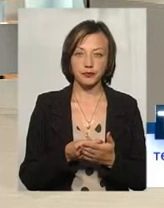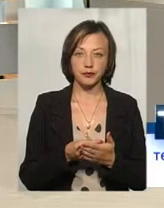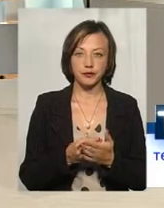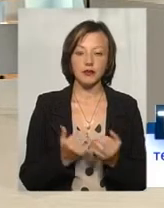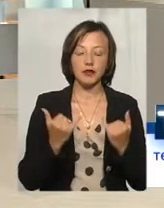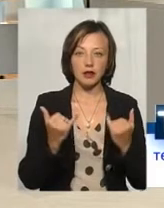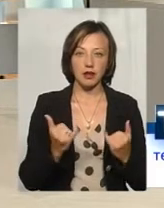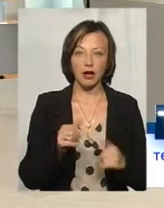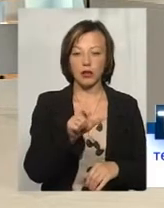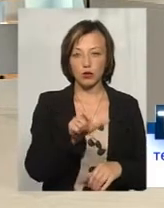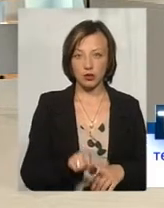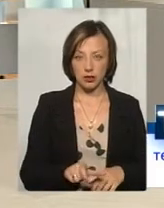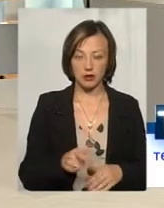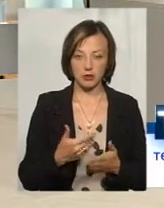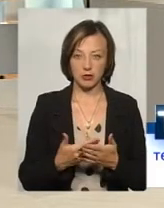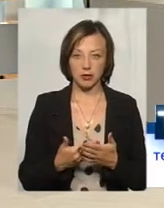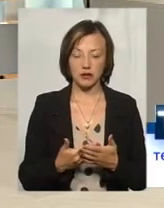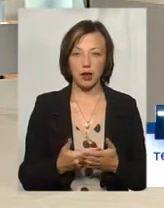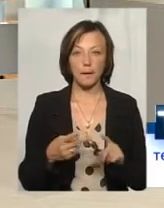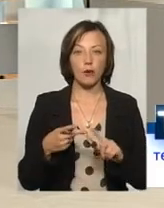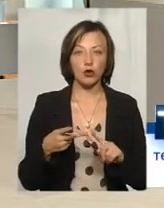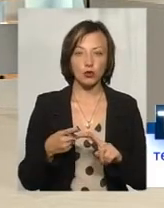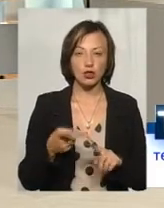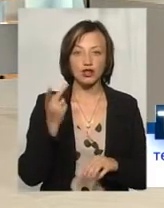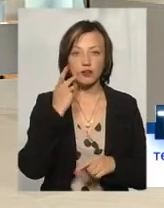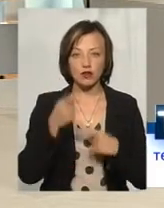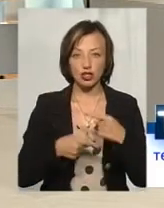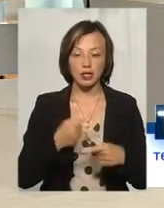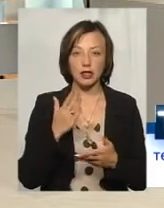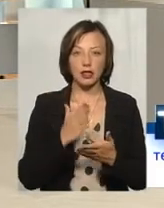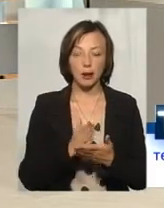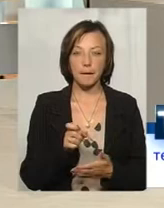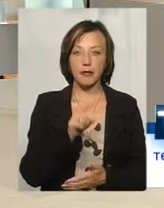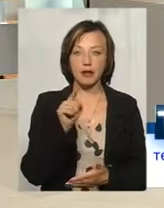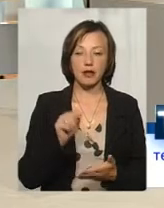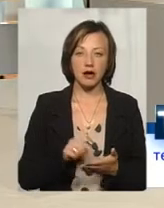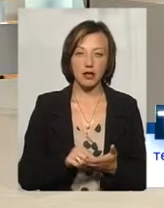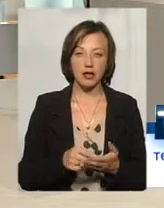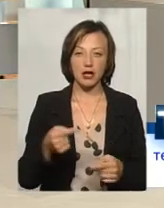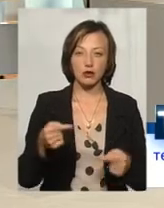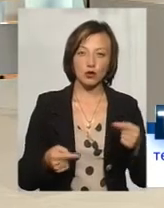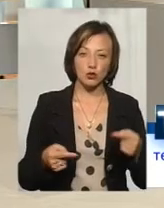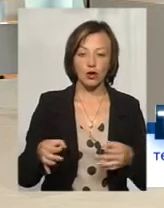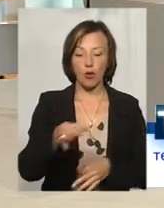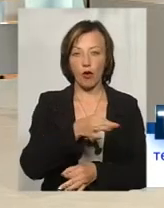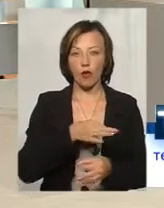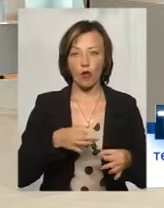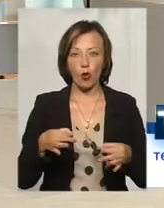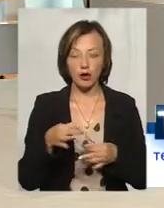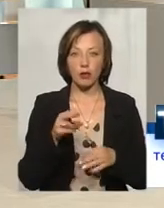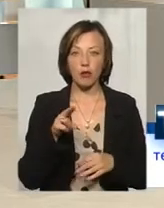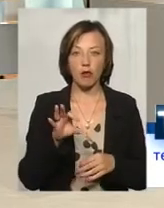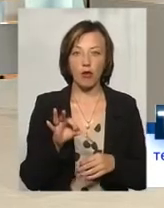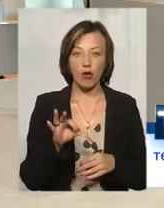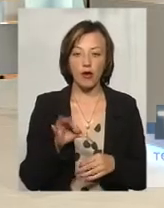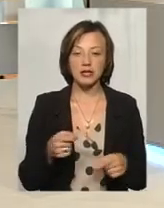для споживача, для кінцевого споживача. По-друге, завжди йде питання, дискусія, обговорення по